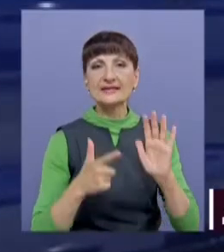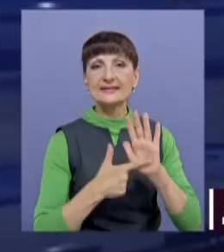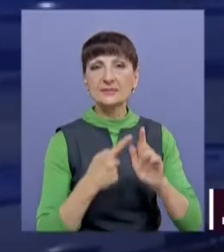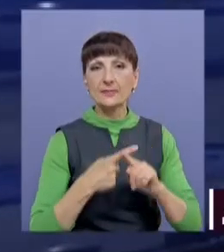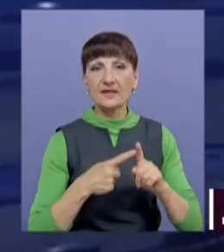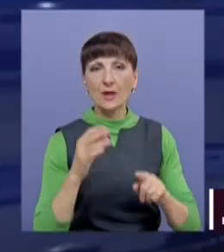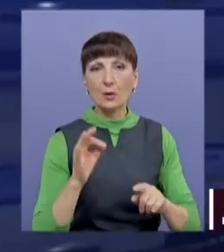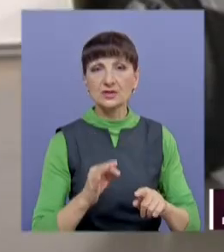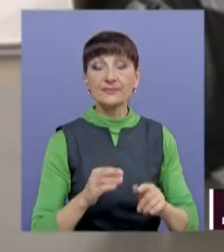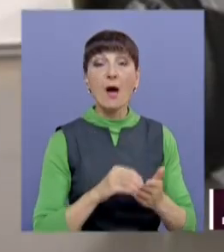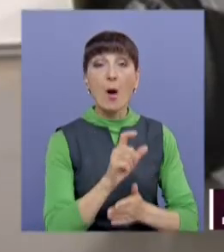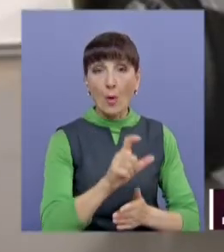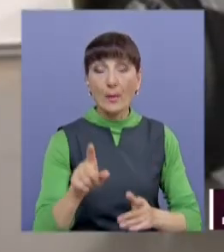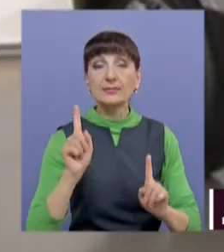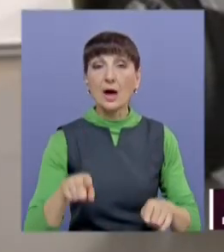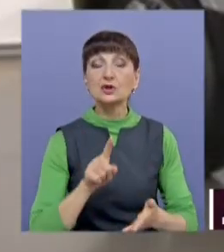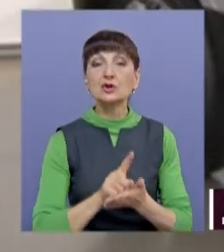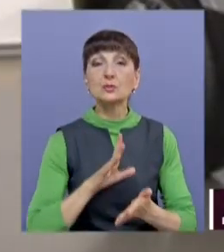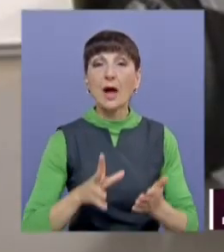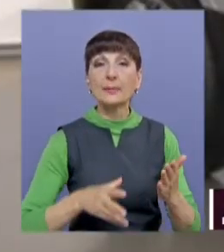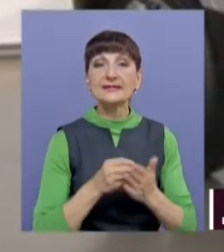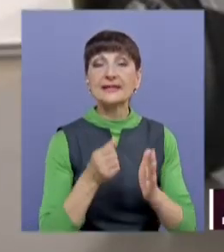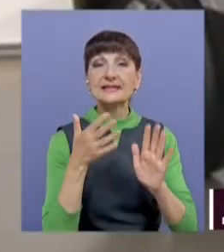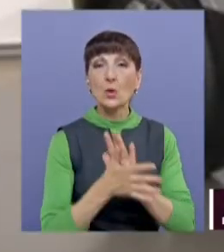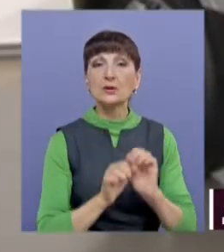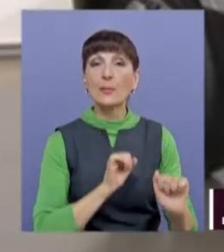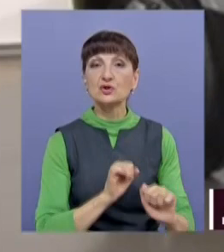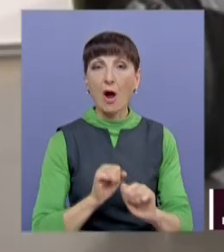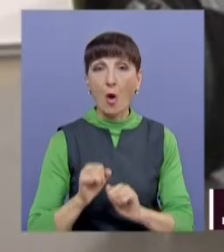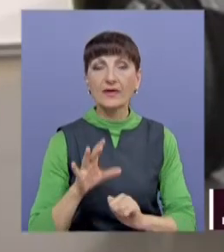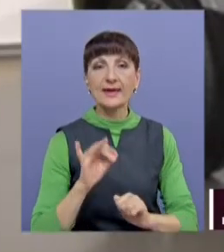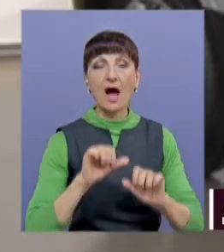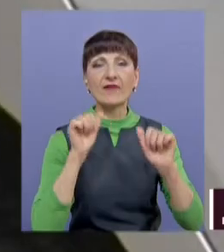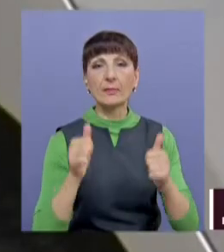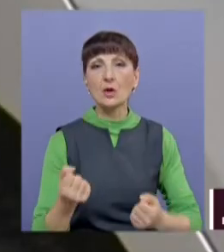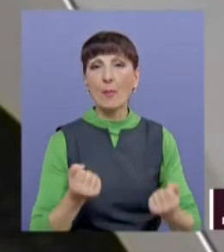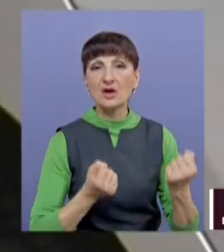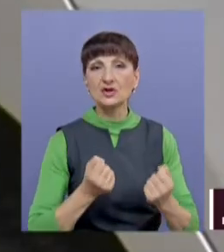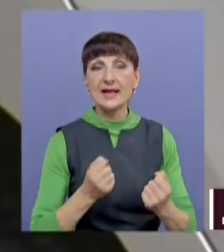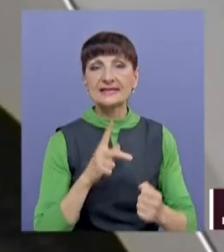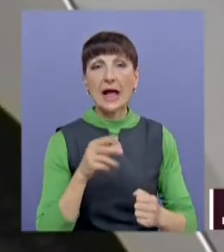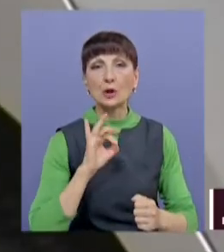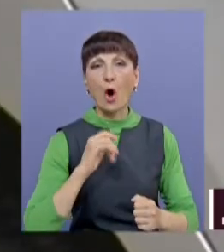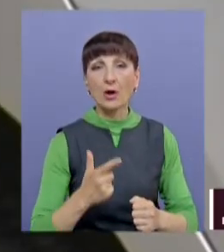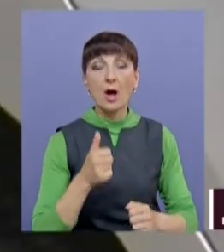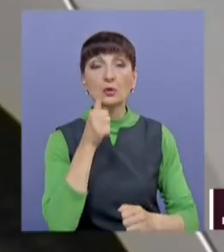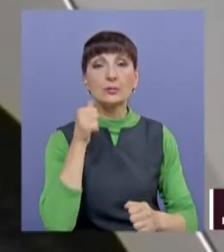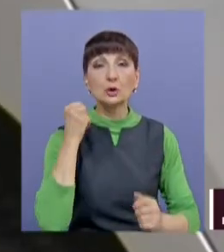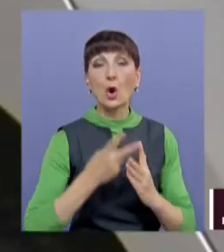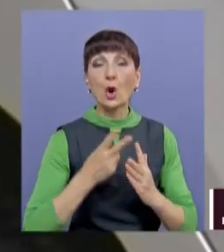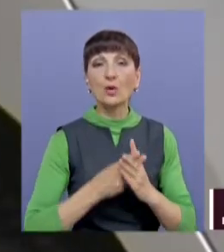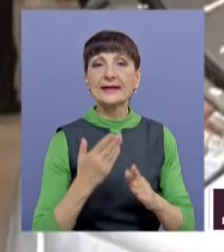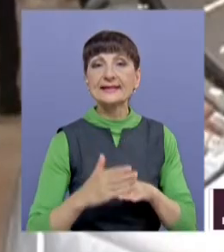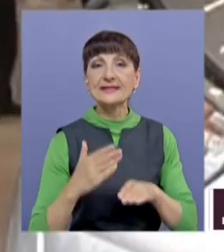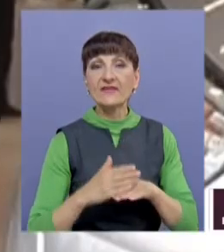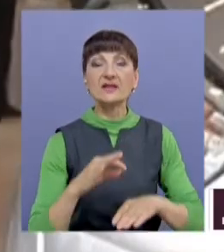7,5%. Покупатели также должны будут оплатить расходы по страхованию и оформлению машины в залог. В прошлом году льготным